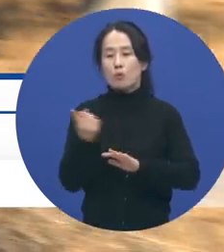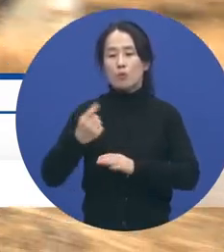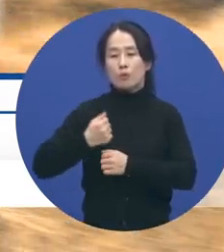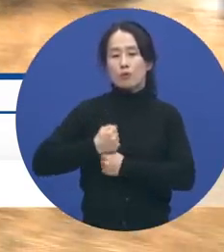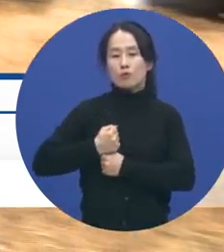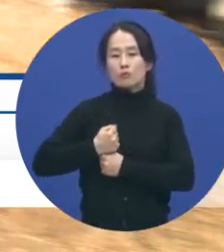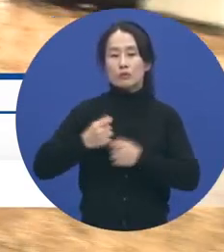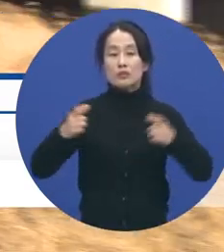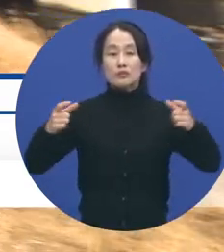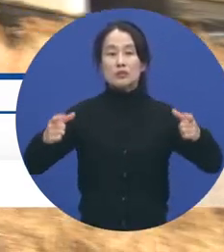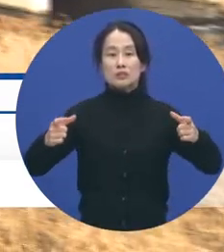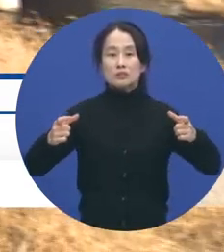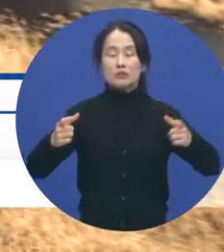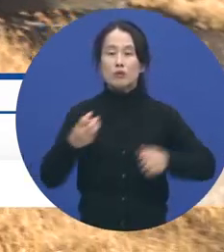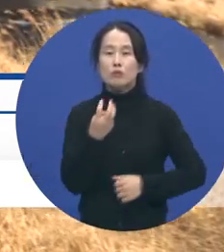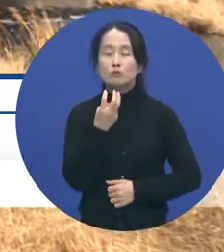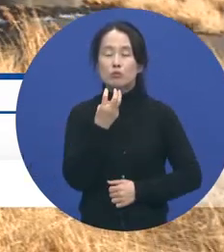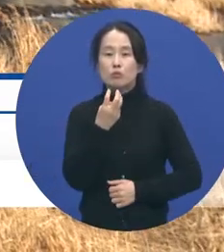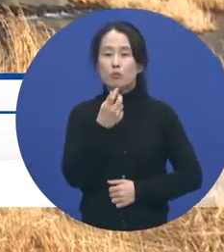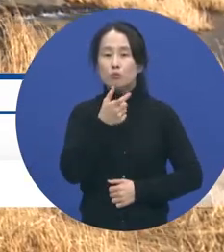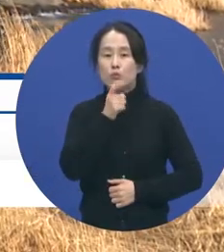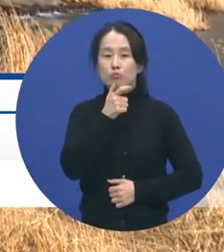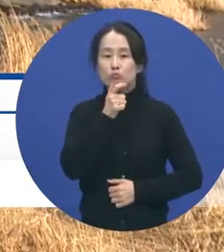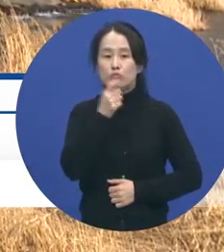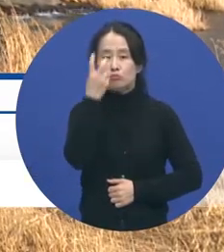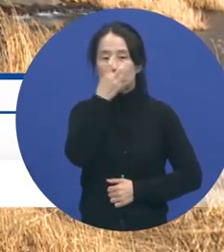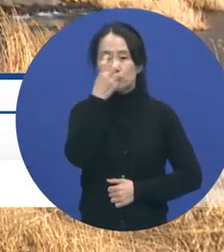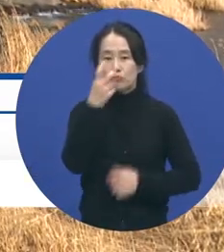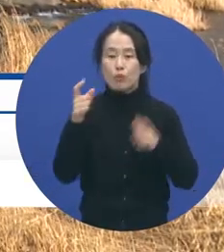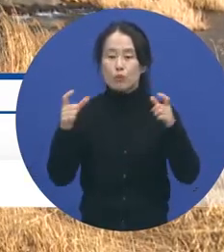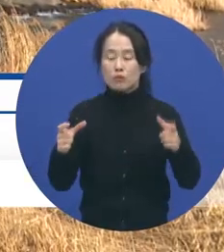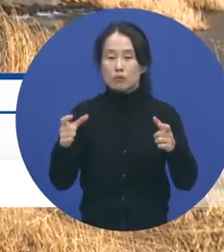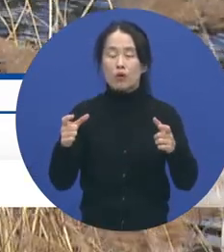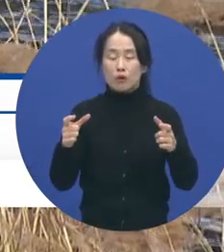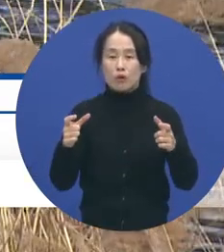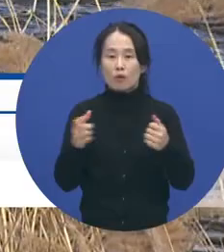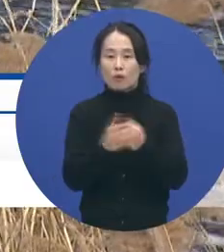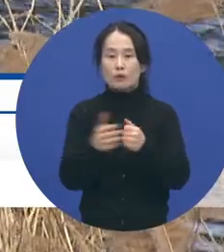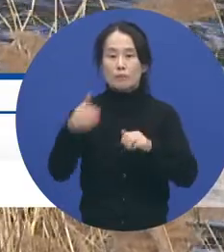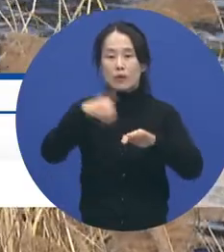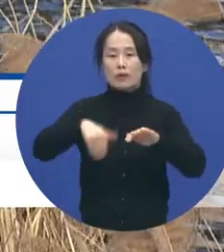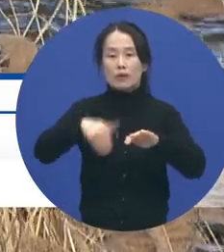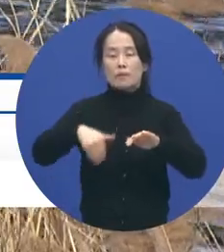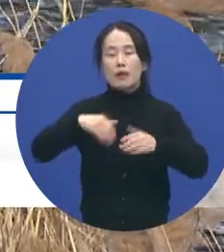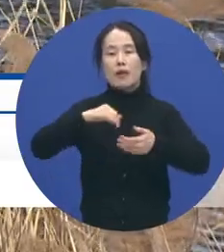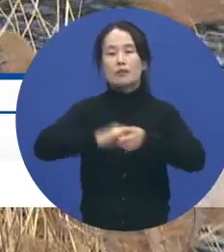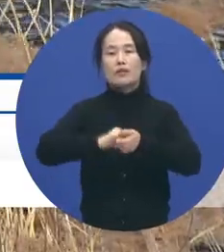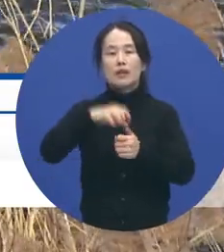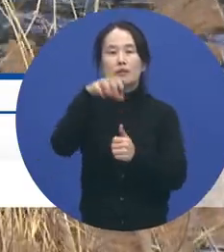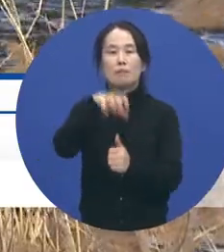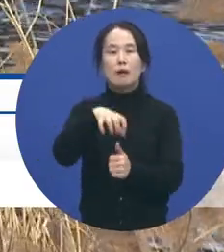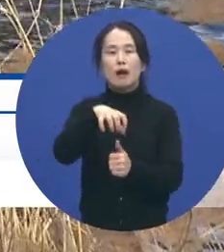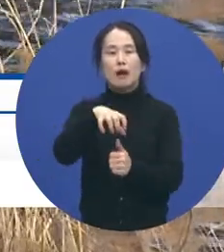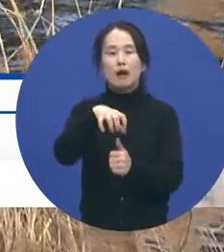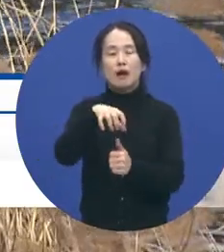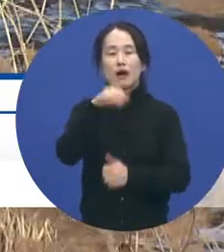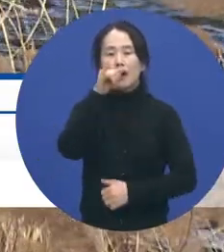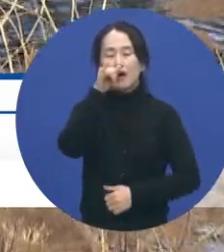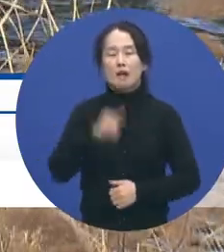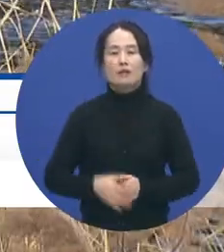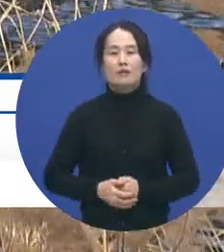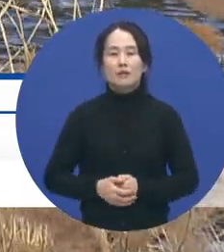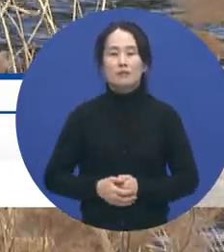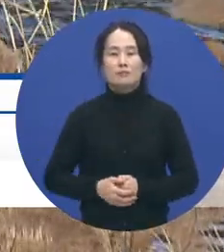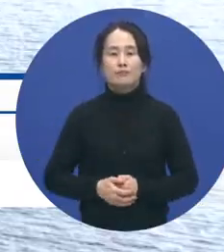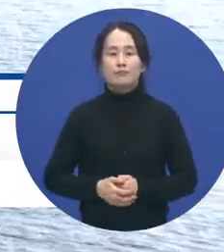또 그 외에 또 군사 보호 지역도 묶여 있기 또 이제 그 상수 보호 구역으로도 묶여